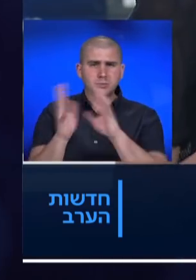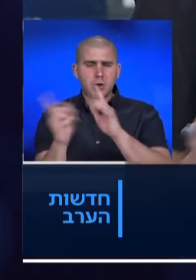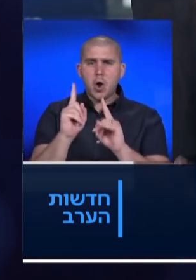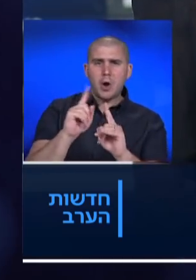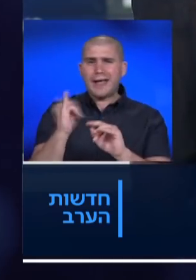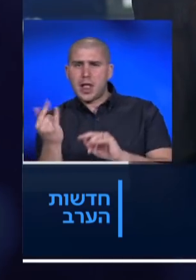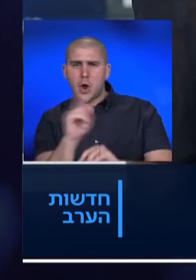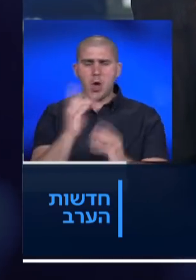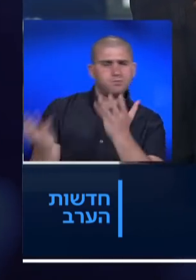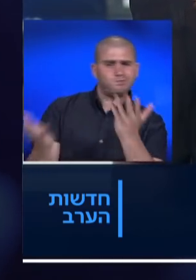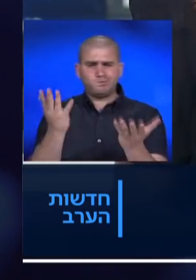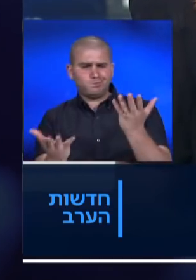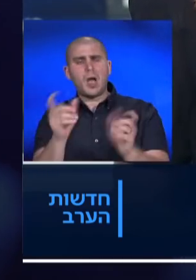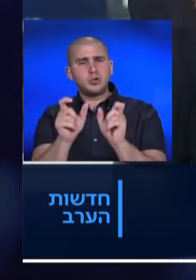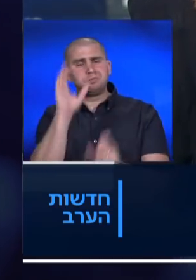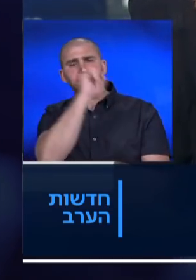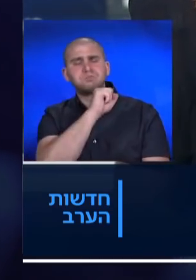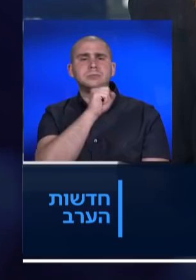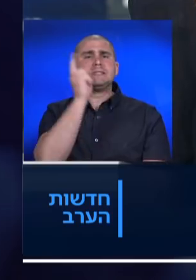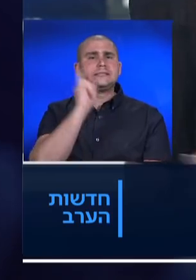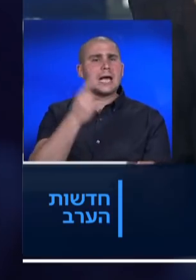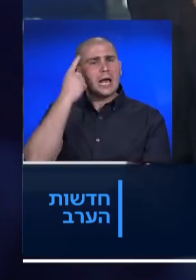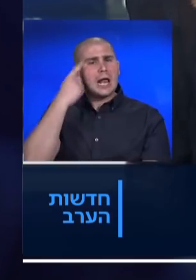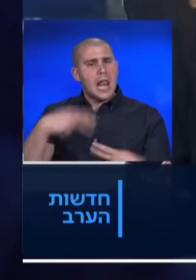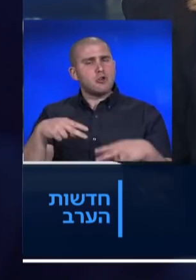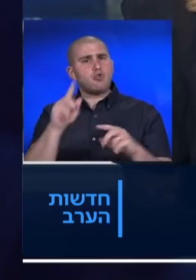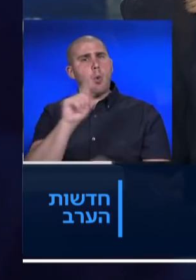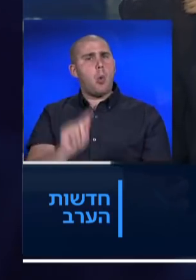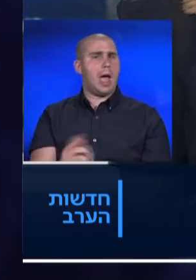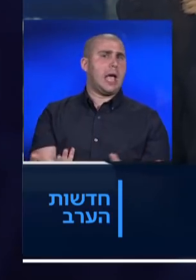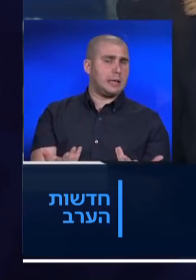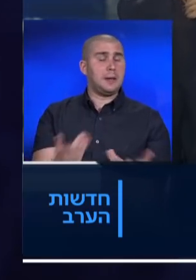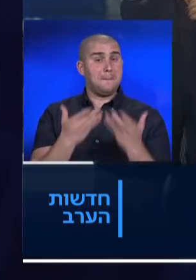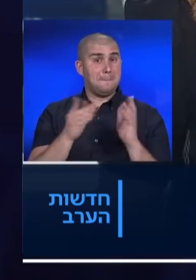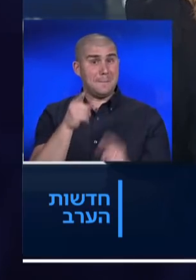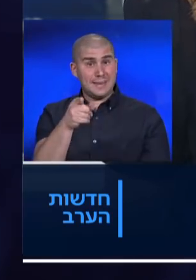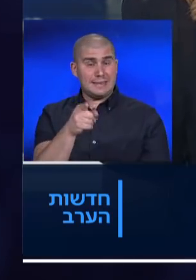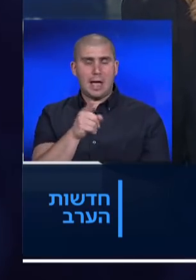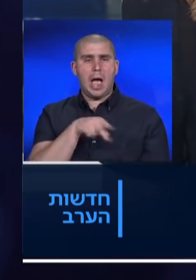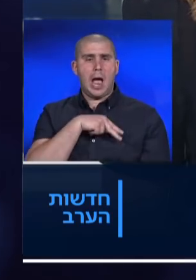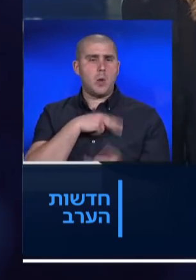אנשים מבינים שצריך לחשוש שאולי הפתיחה הזאת היא לא מספיק אחראית.